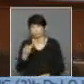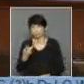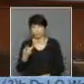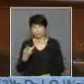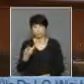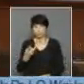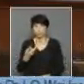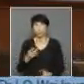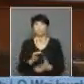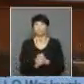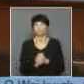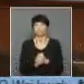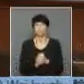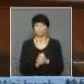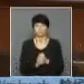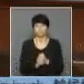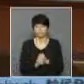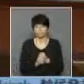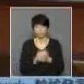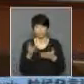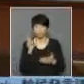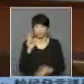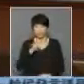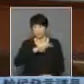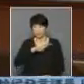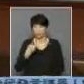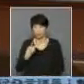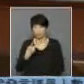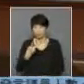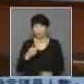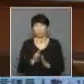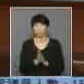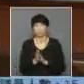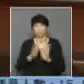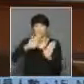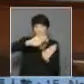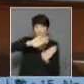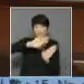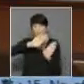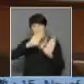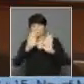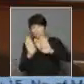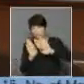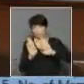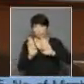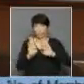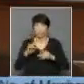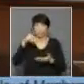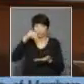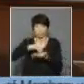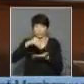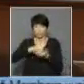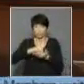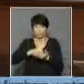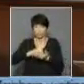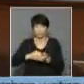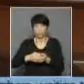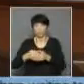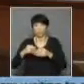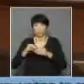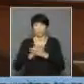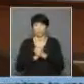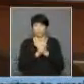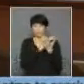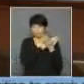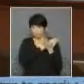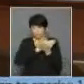糾正。主席，要改善、要糾正，就必須要對症下藥，必須要大刀闊斧，必須有改革